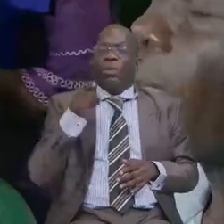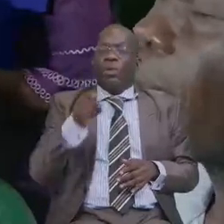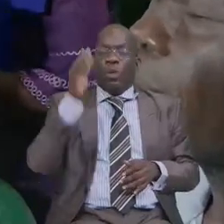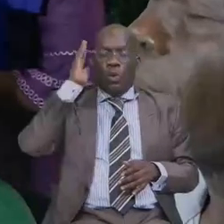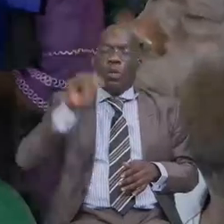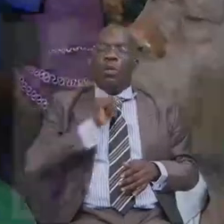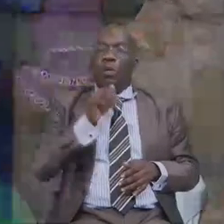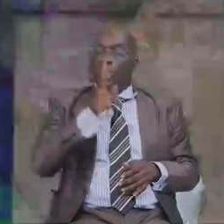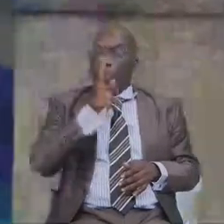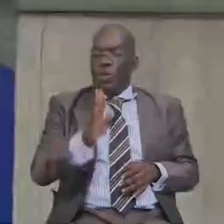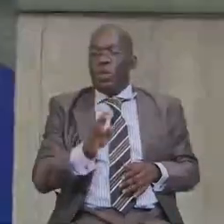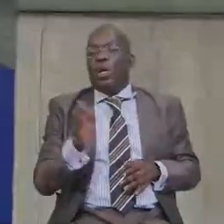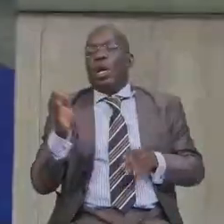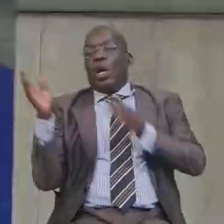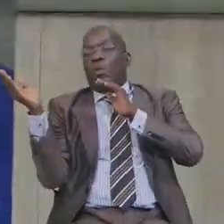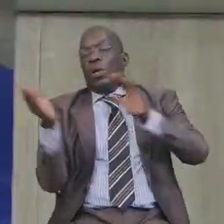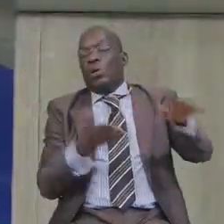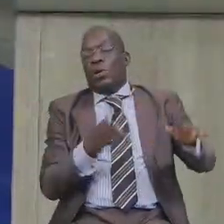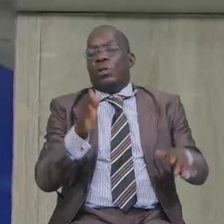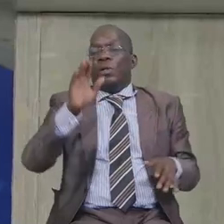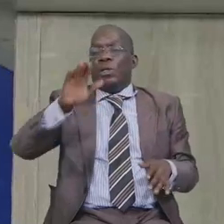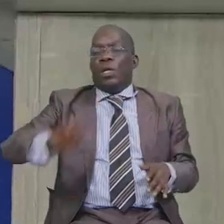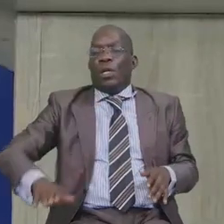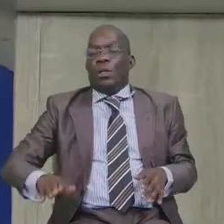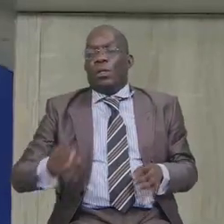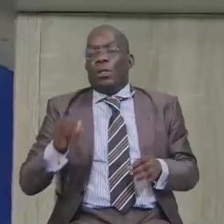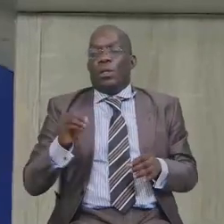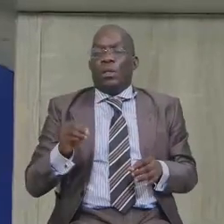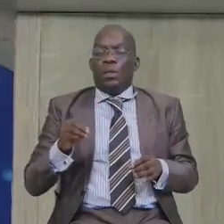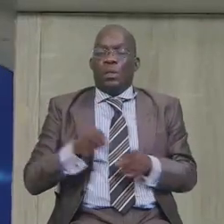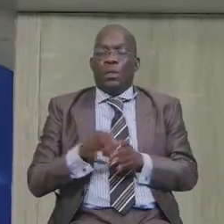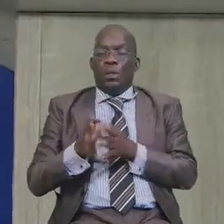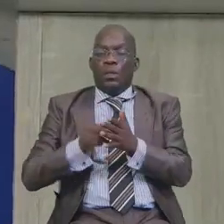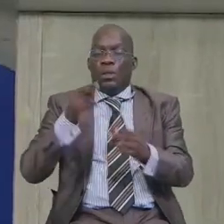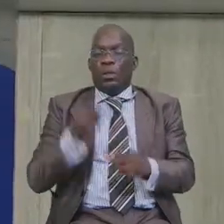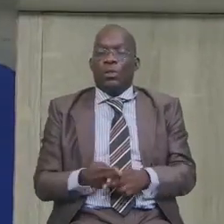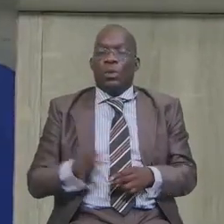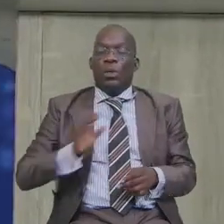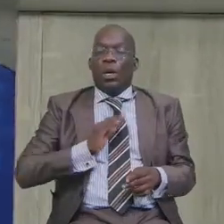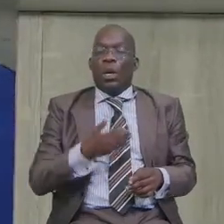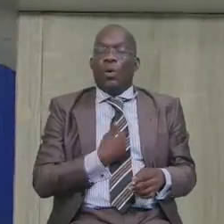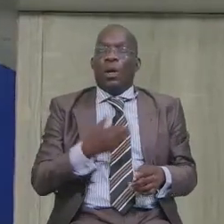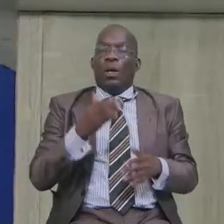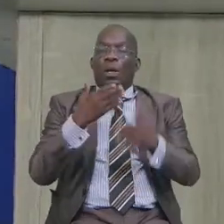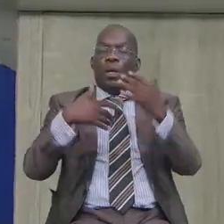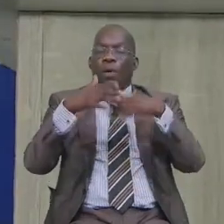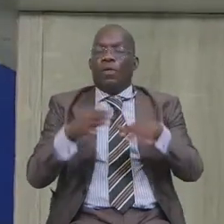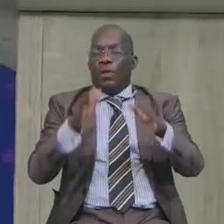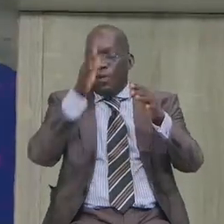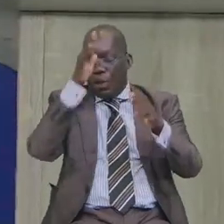Vous ne serez pas un orphelin abandonné. Père céleste, Jésus